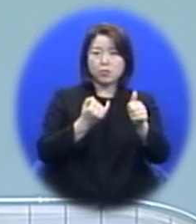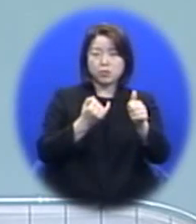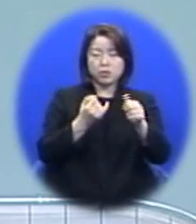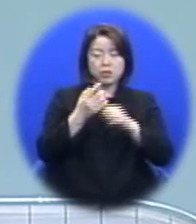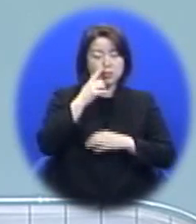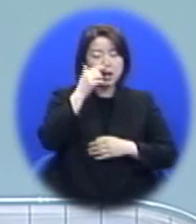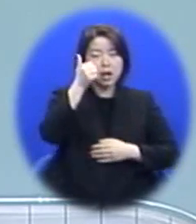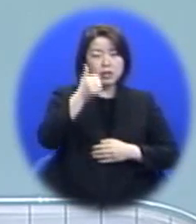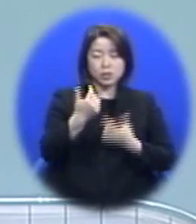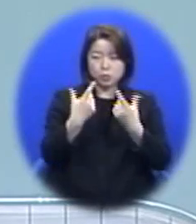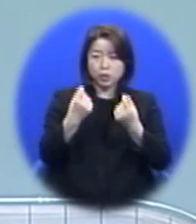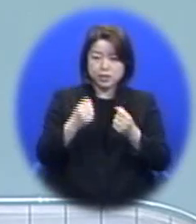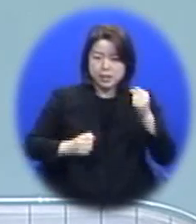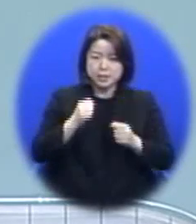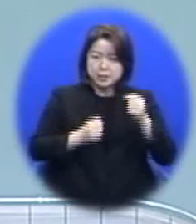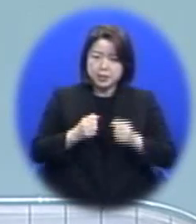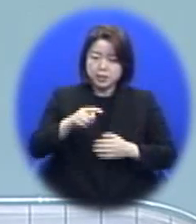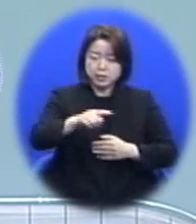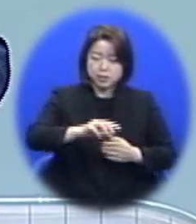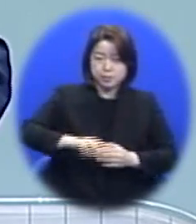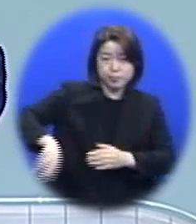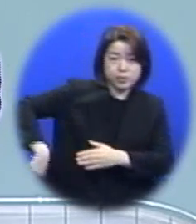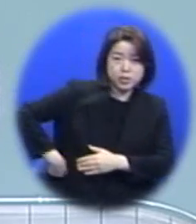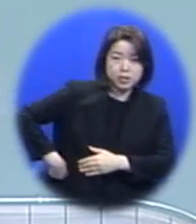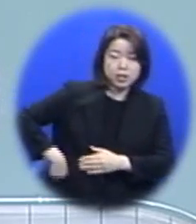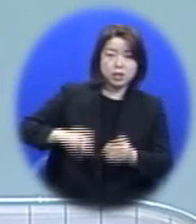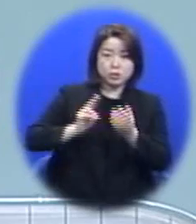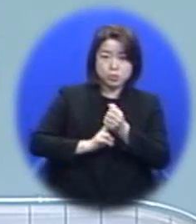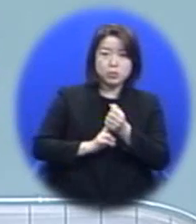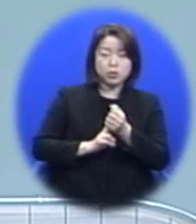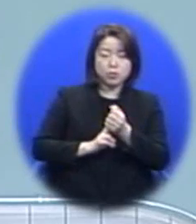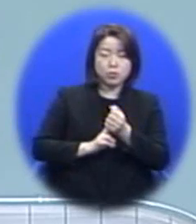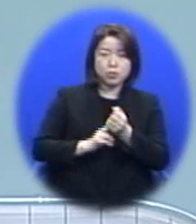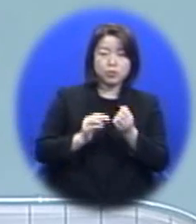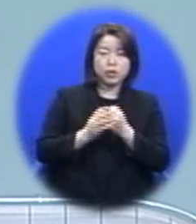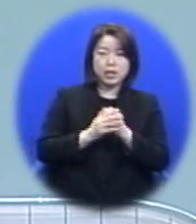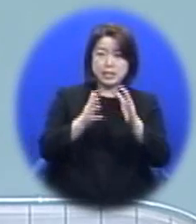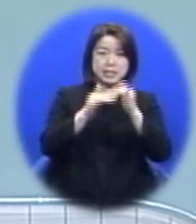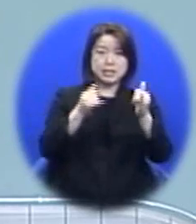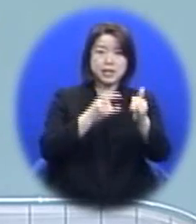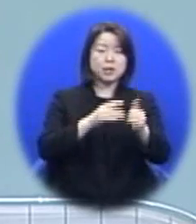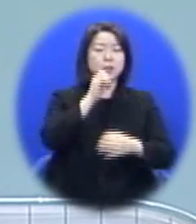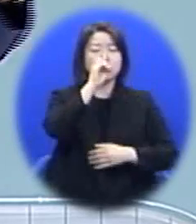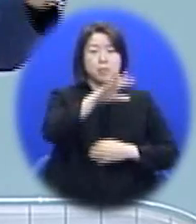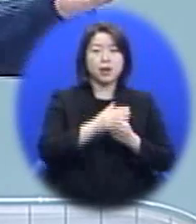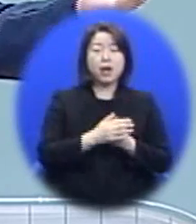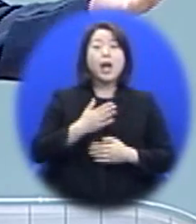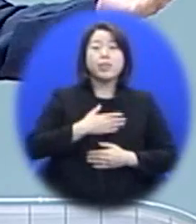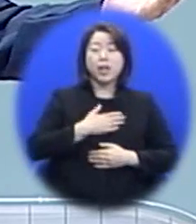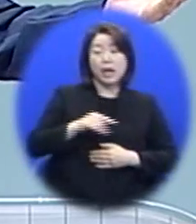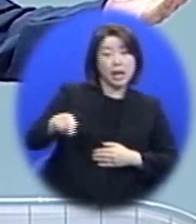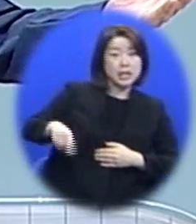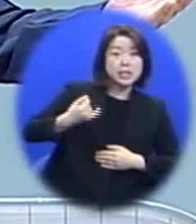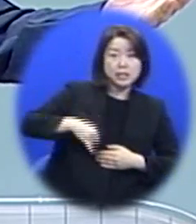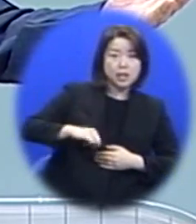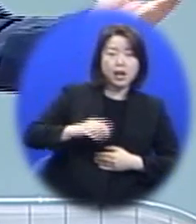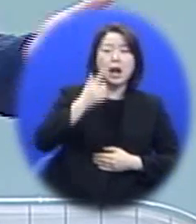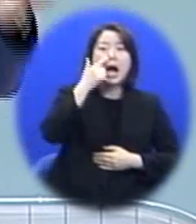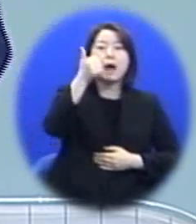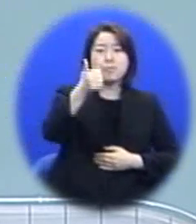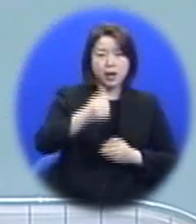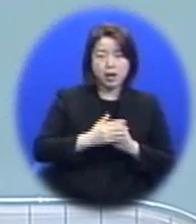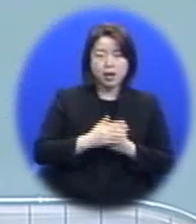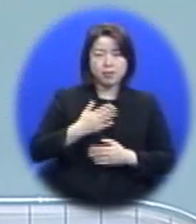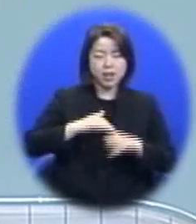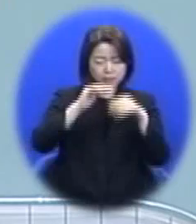달려가서 그 쩔쩔매는 딸을 뒤에다가 감추고 사람들에게 말할 거예요. 내가 이 아이의 아버지입니다. 내가